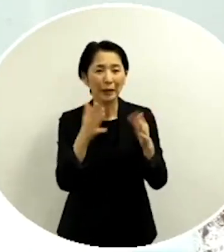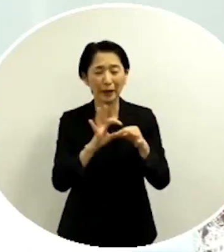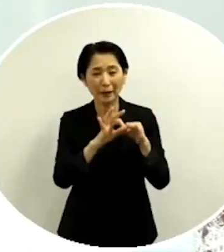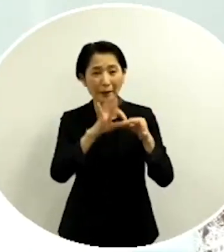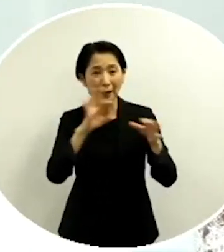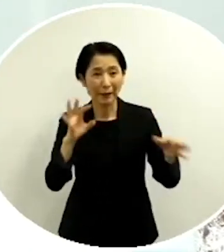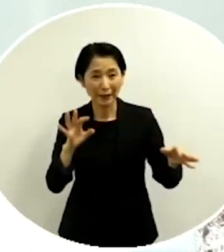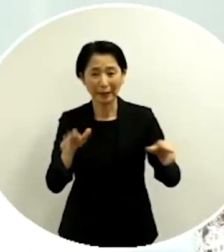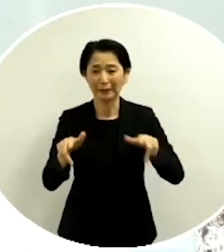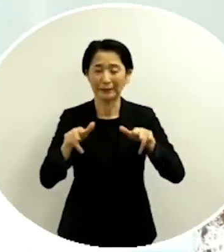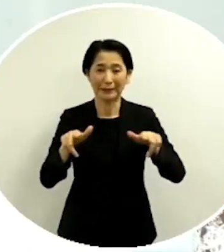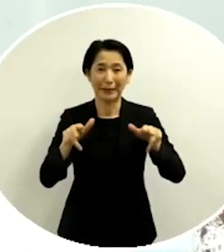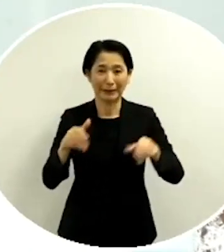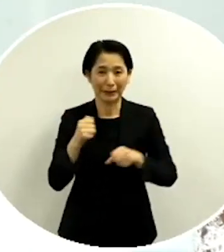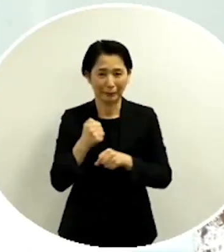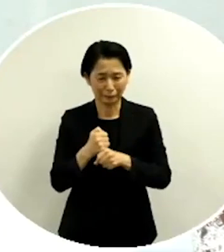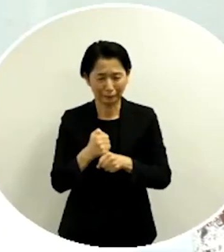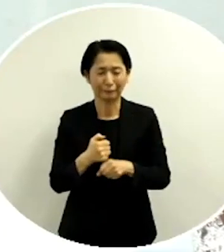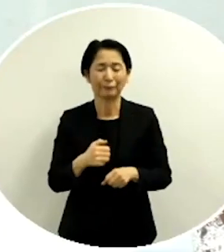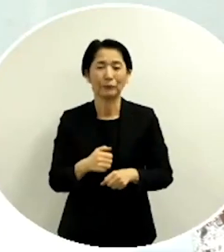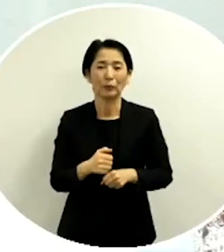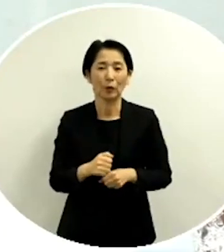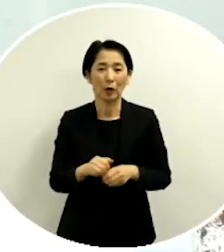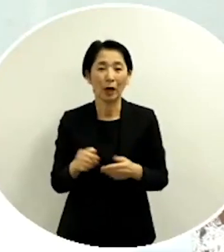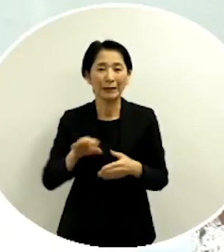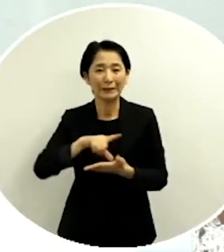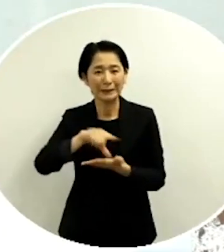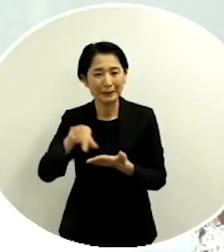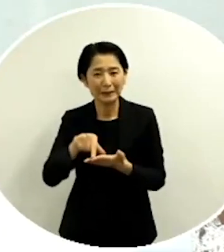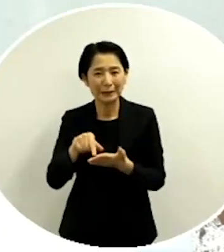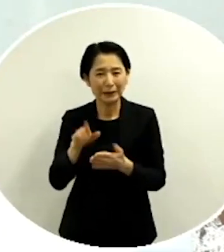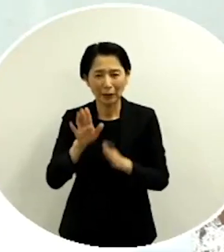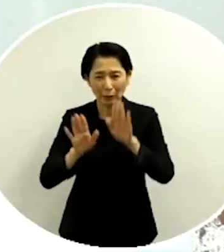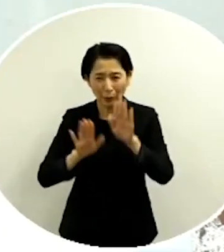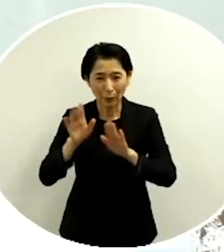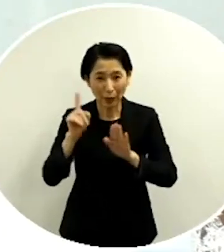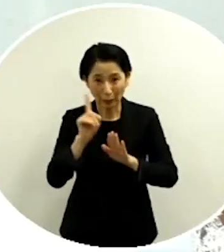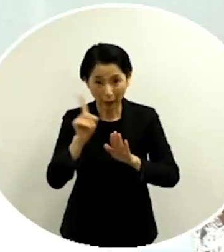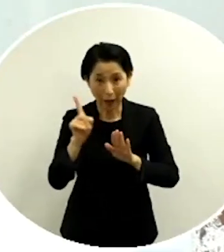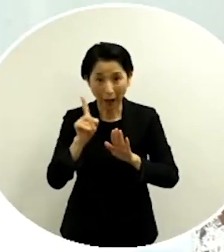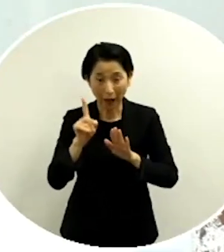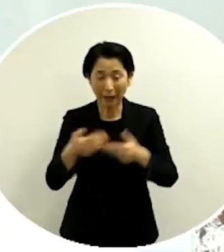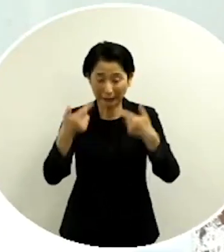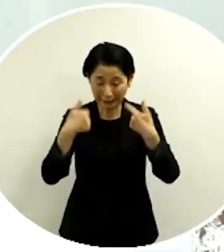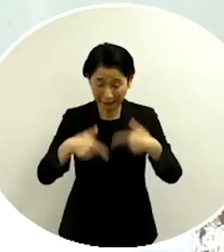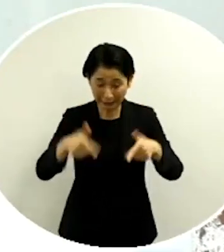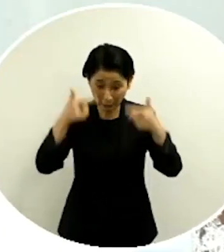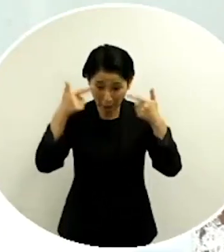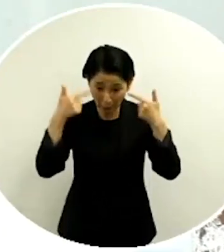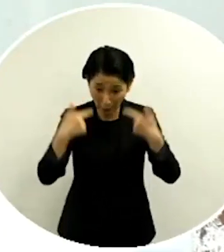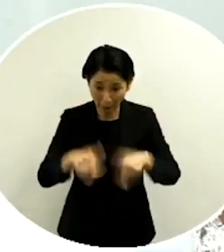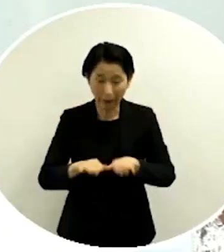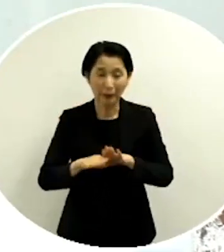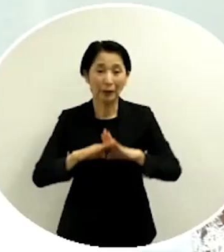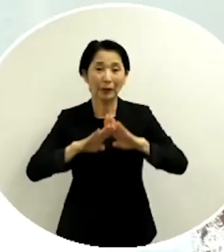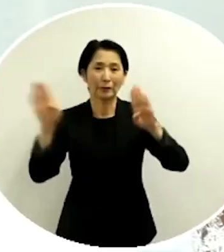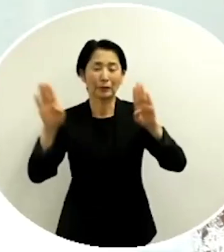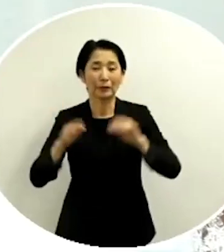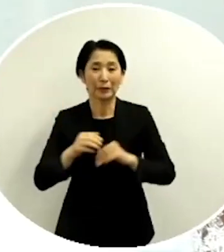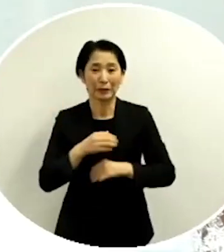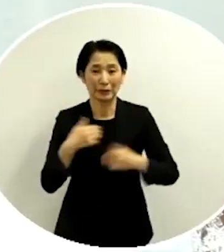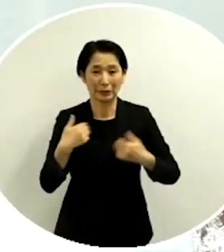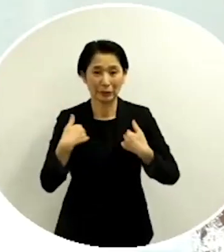政策や地域のことを判断するための競いなる情報というのは常に開示されていることを情報共有